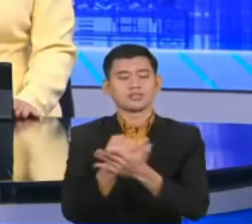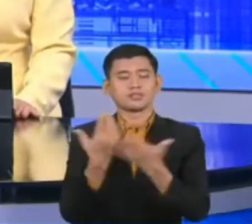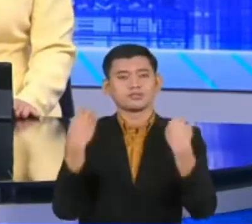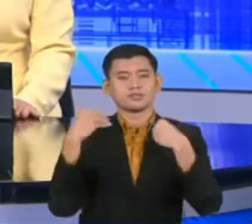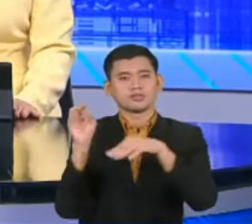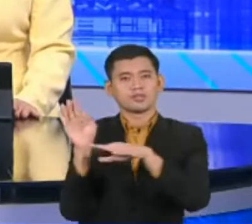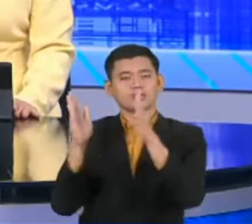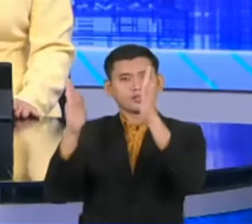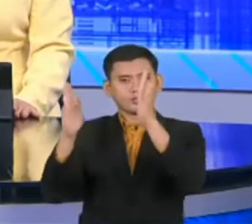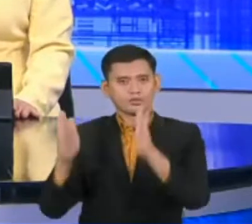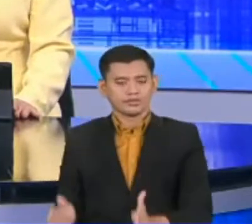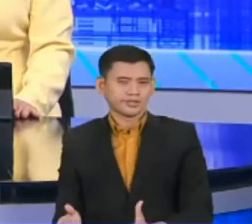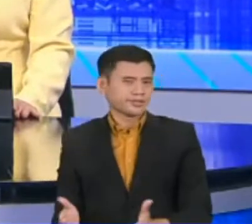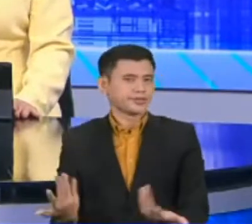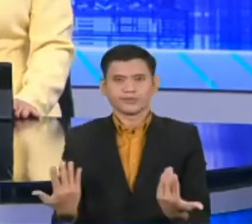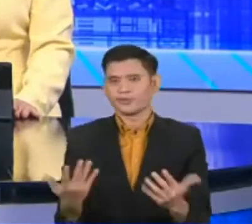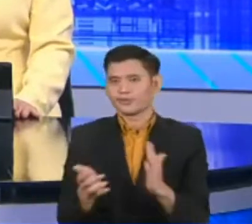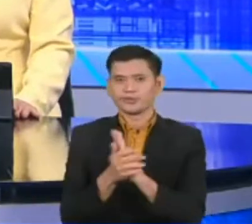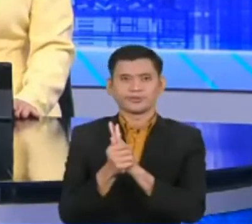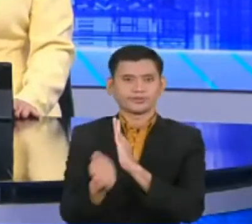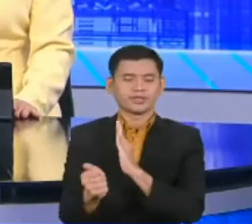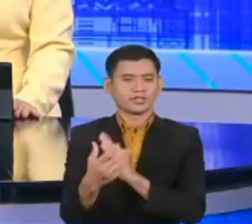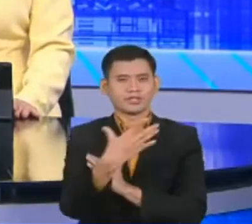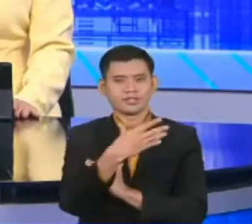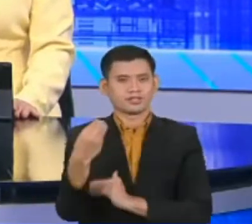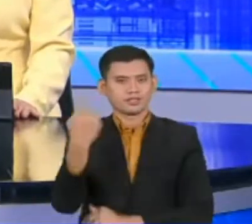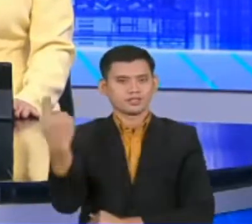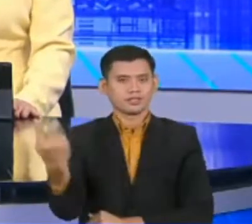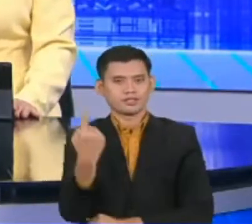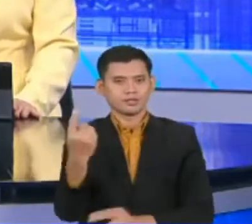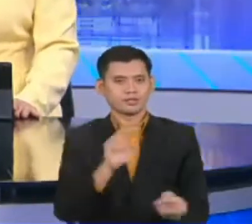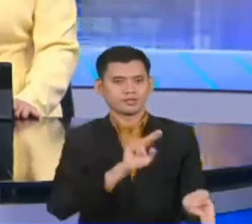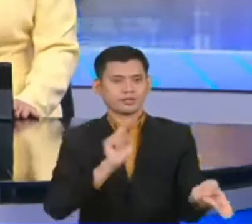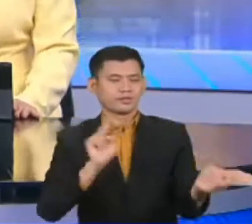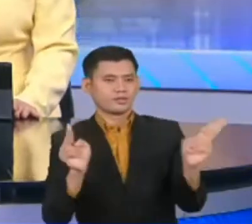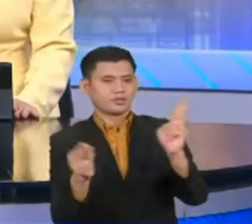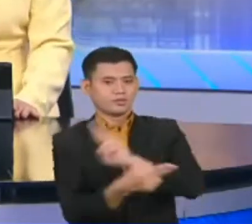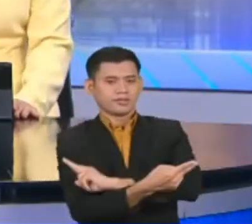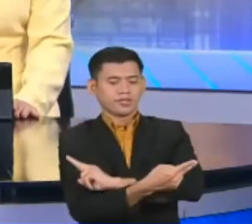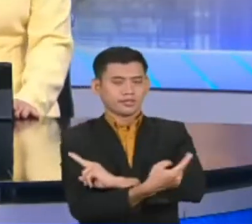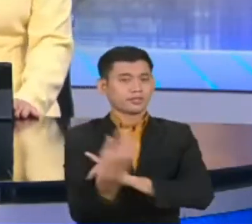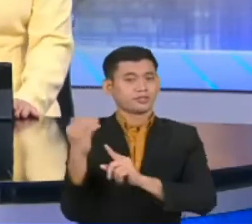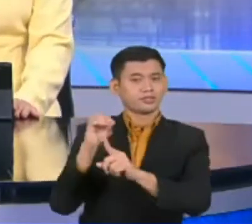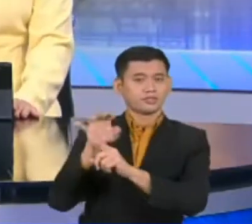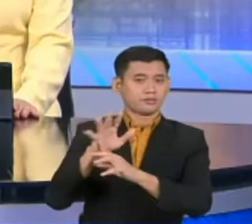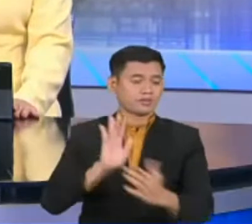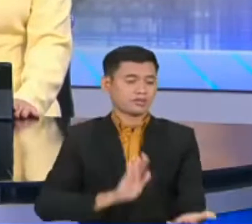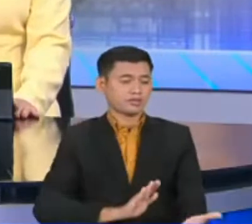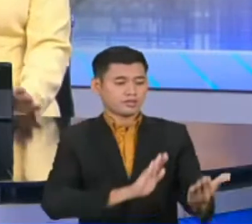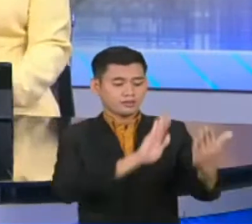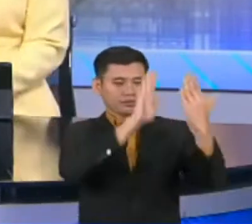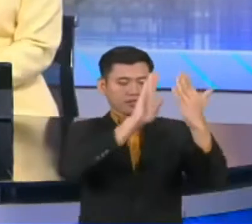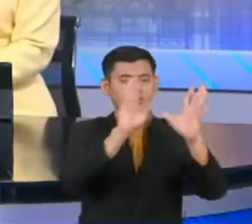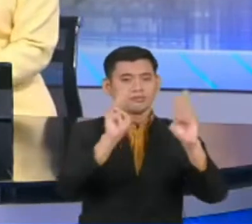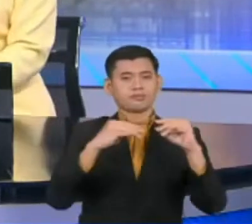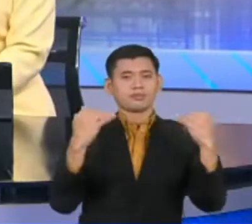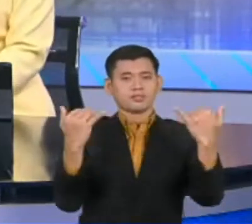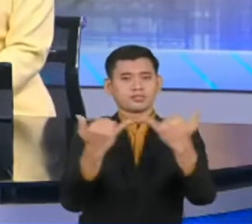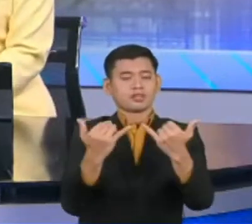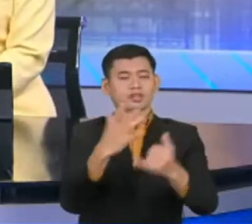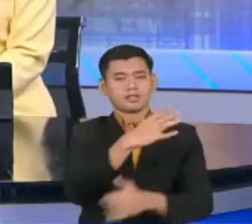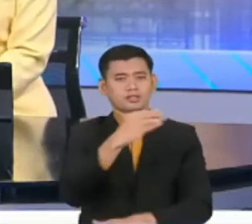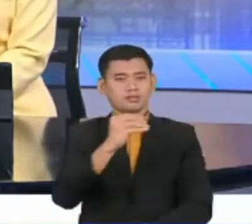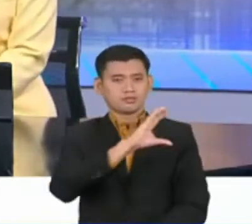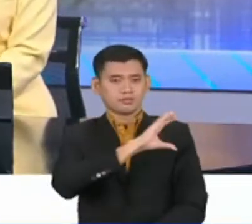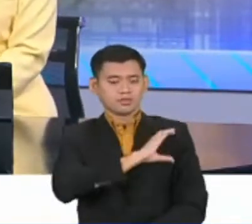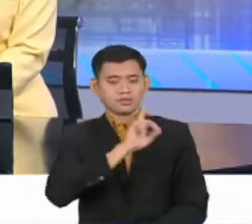manusia licik dan berubah-ubah. Dan ke arah keberkesanan menanganinya, masyarakat dan pihak berkuasa perlu bekerjasama.